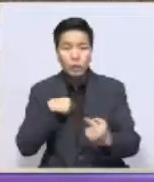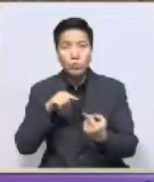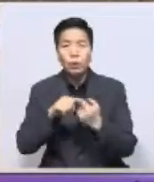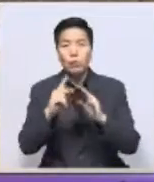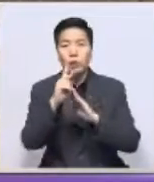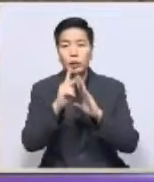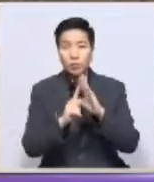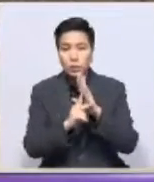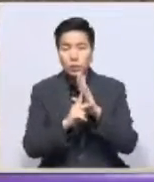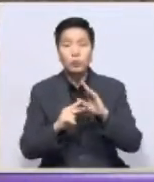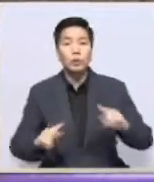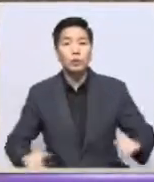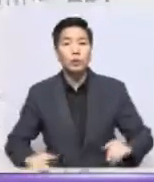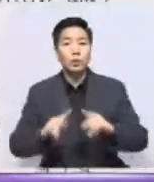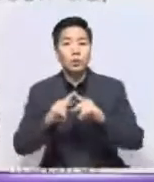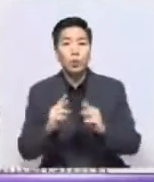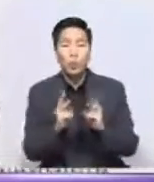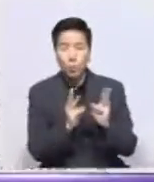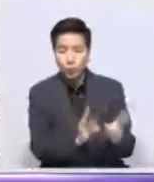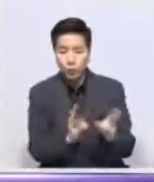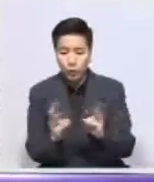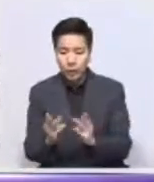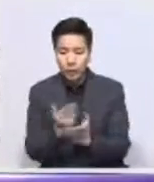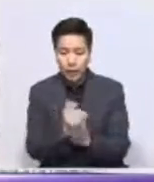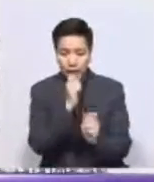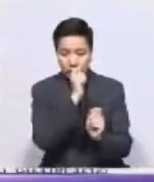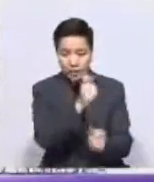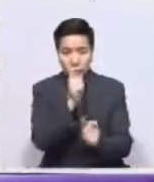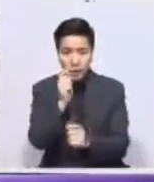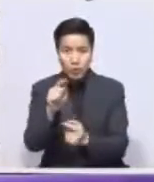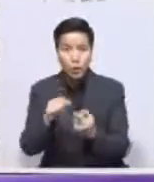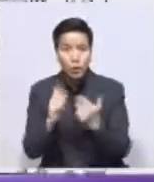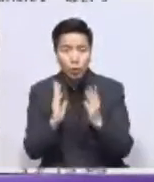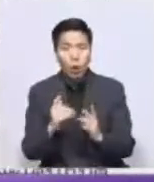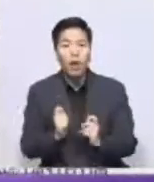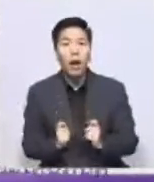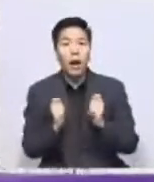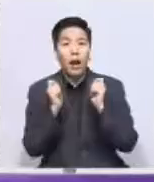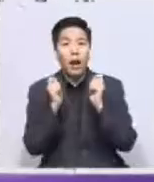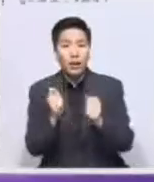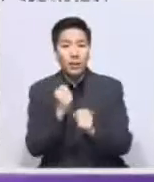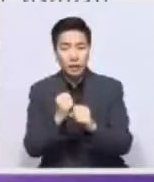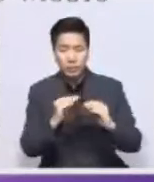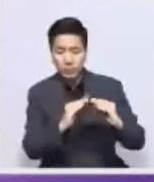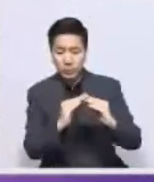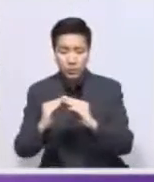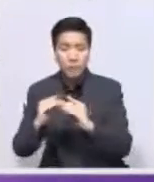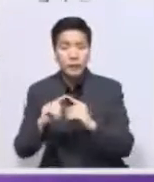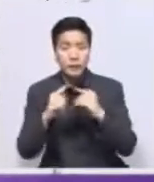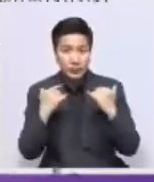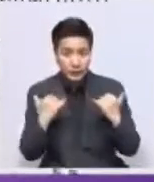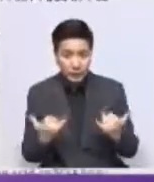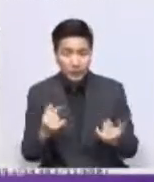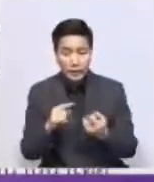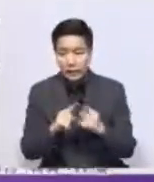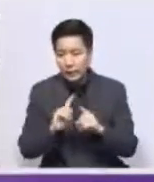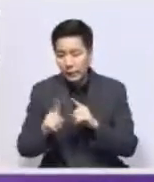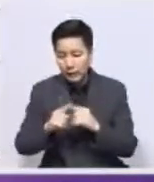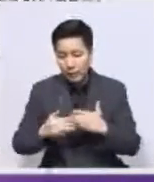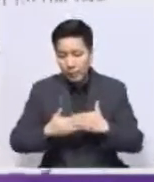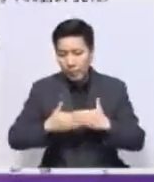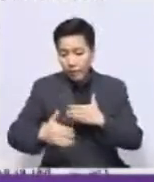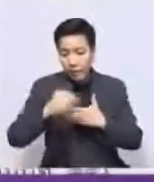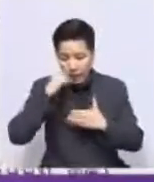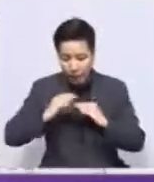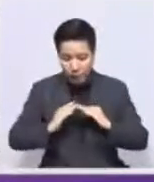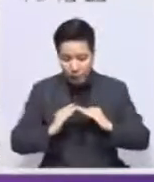ระทรวงเพื่อกำหนดวิธีและอัตราค่าตอบแทนผู้ที่ได้รับอนุญาตให้ปลูกสร้างอาคารหรือสิ่งอื่นใดล่วงล้ำลำ